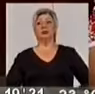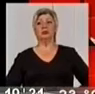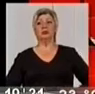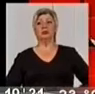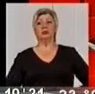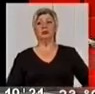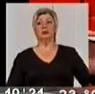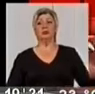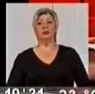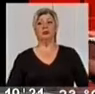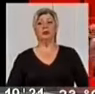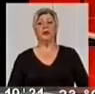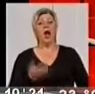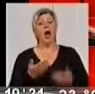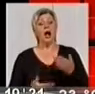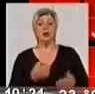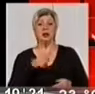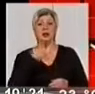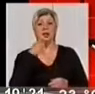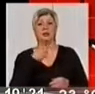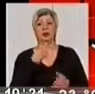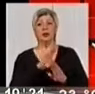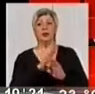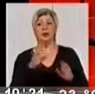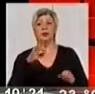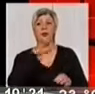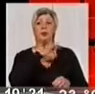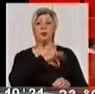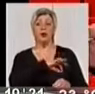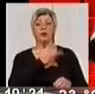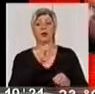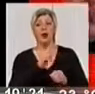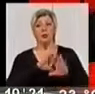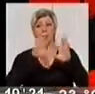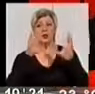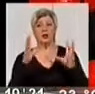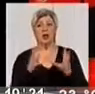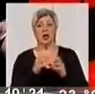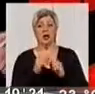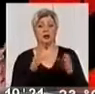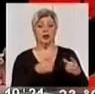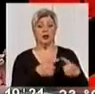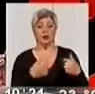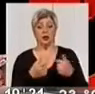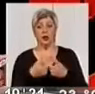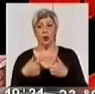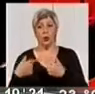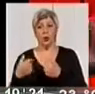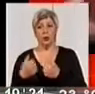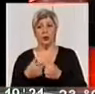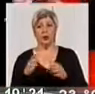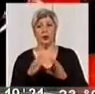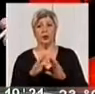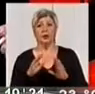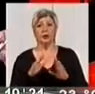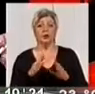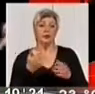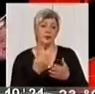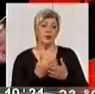не про пільгові, а про загальні категорії, де батьки сплачують вартість або повної путівки, або там